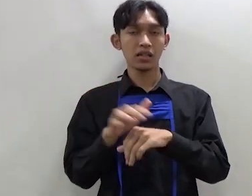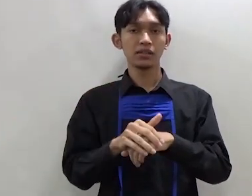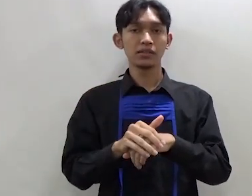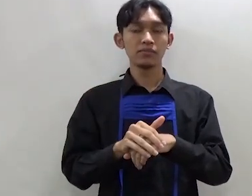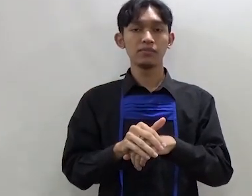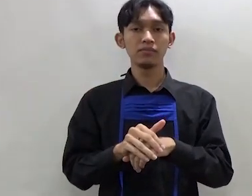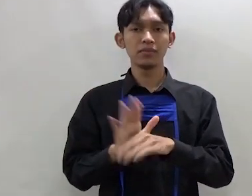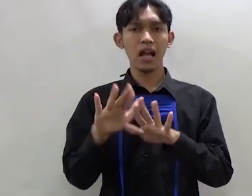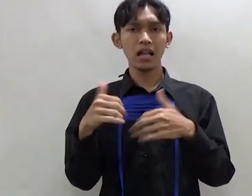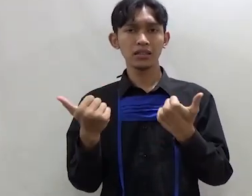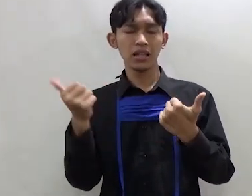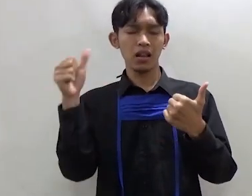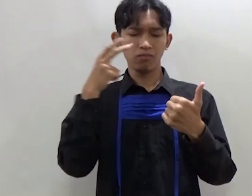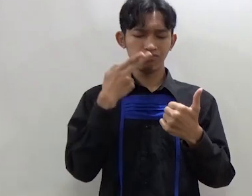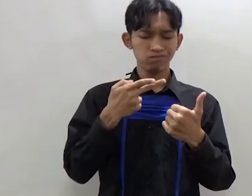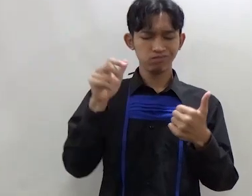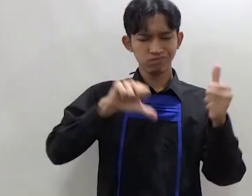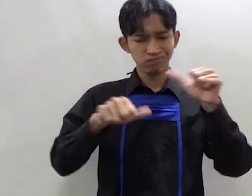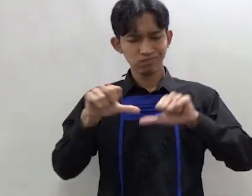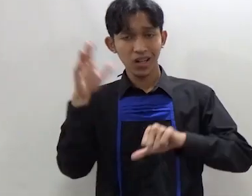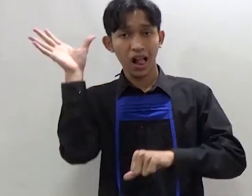ada penambahan kasus positif.